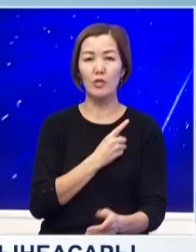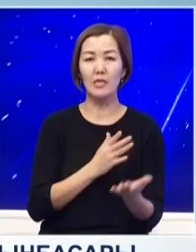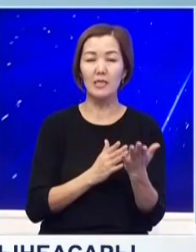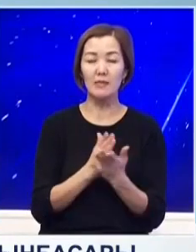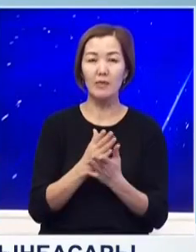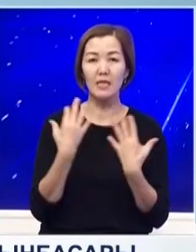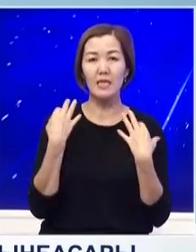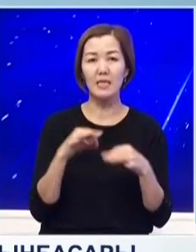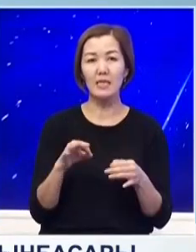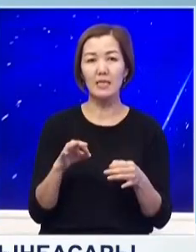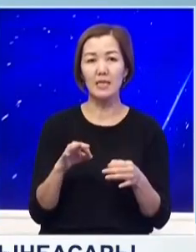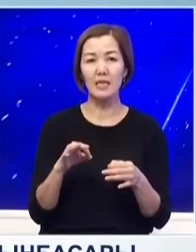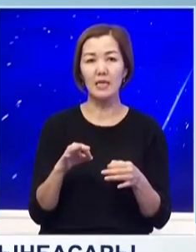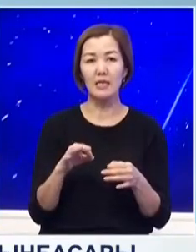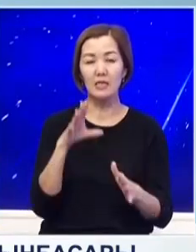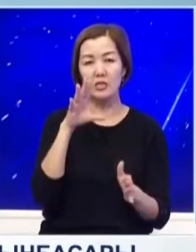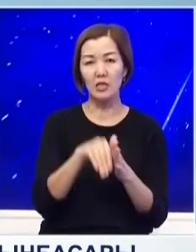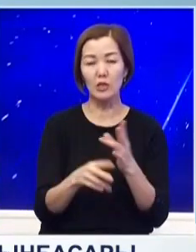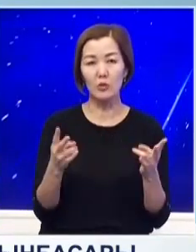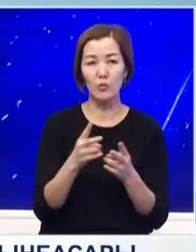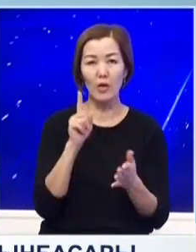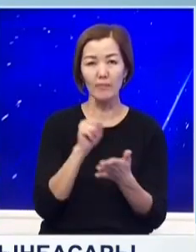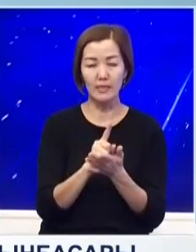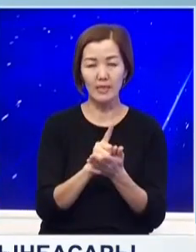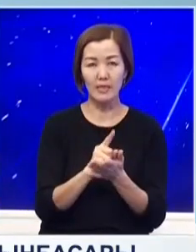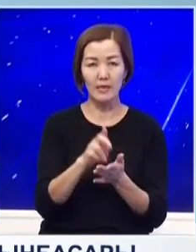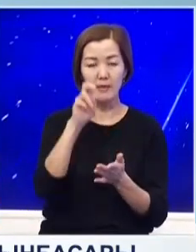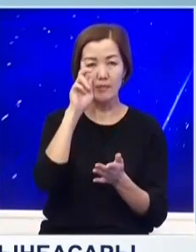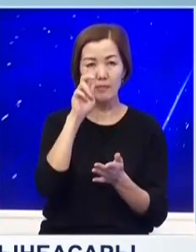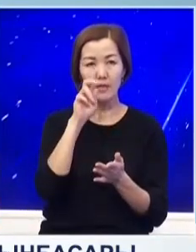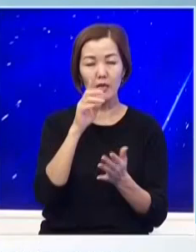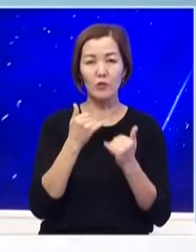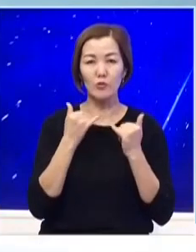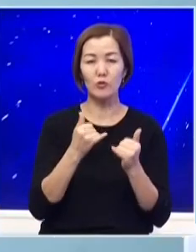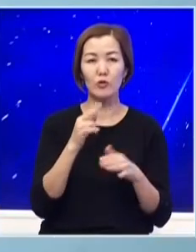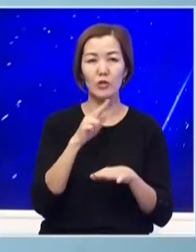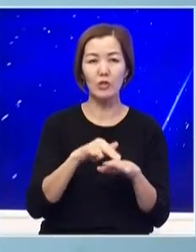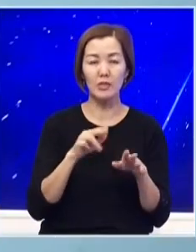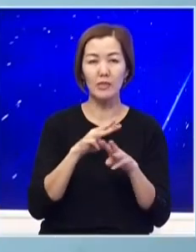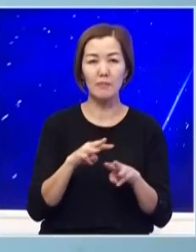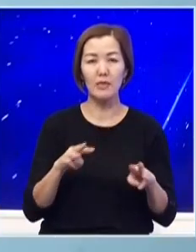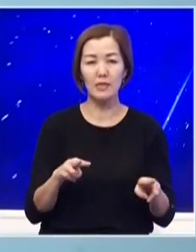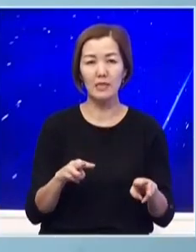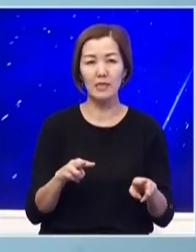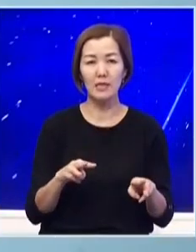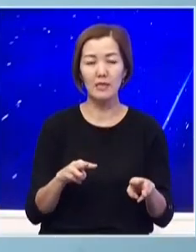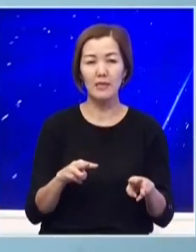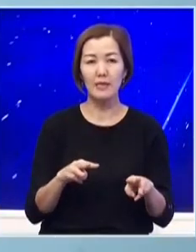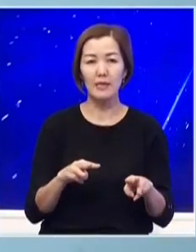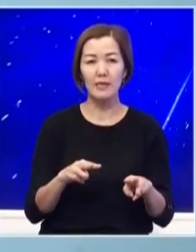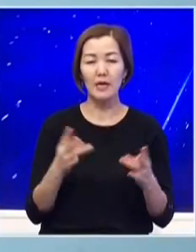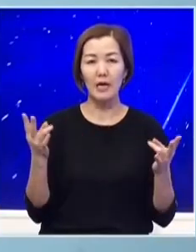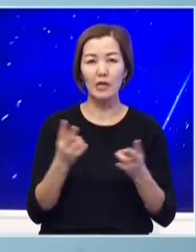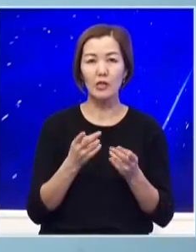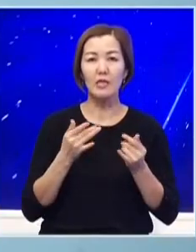лицензияланатын түрге жатқызылды. Бұл мемлекет үшін ішкі істер министрлігі атынан оған